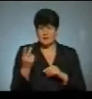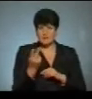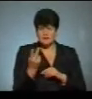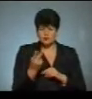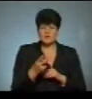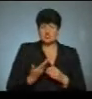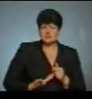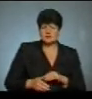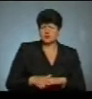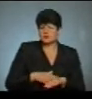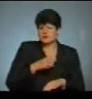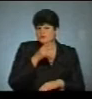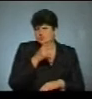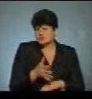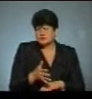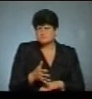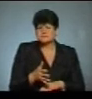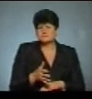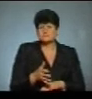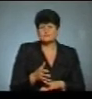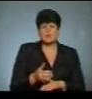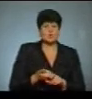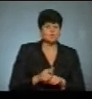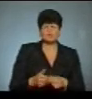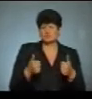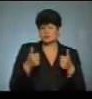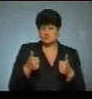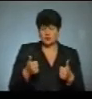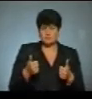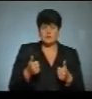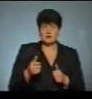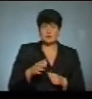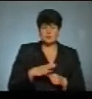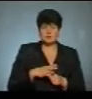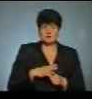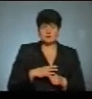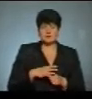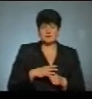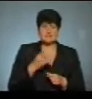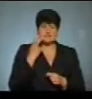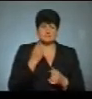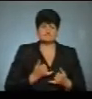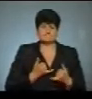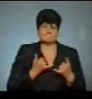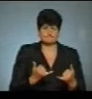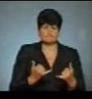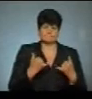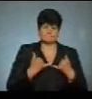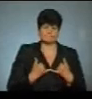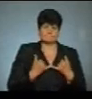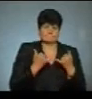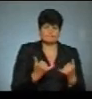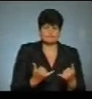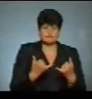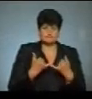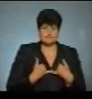тривалий час дуже добре і йшла один одному на поступки все життя,